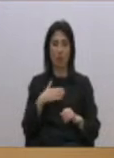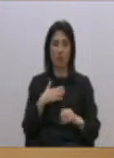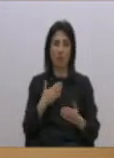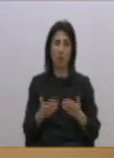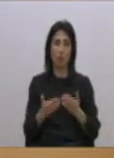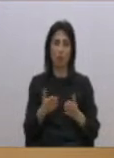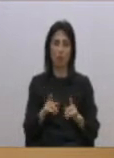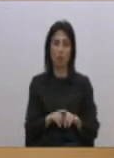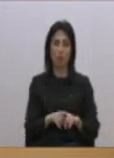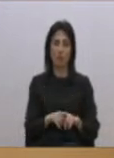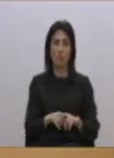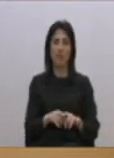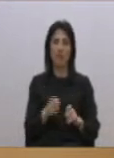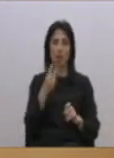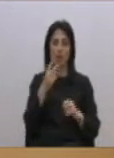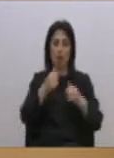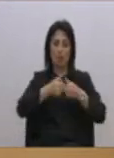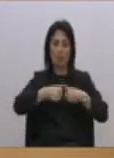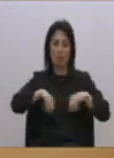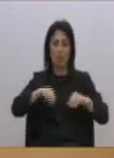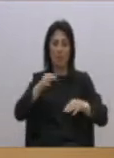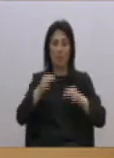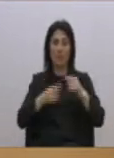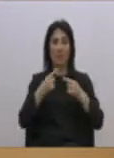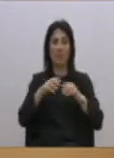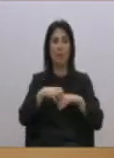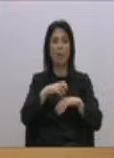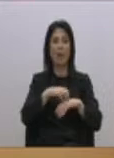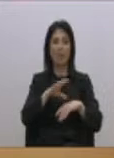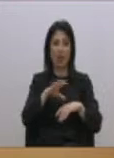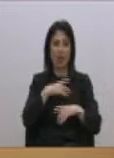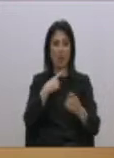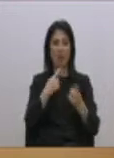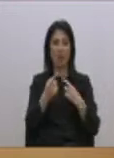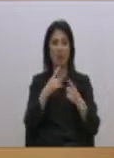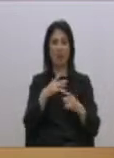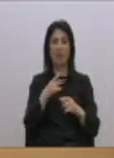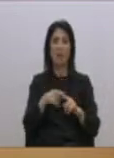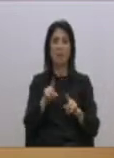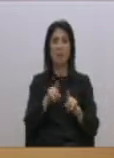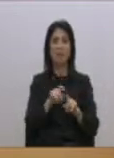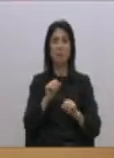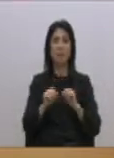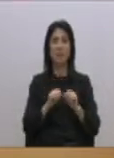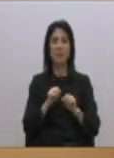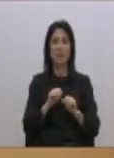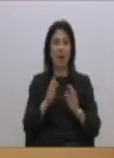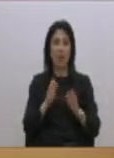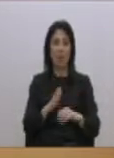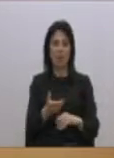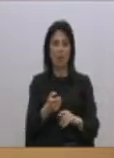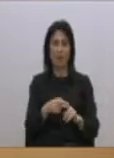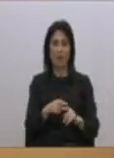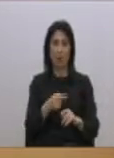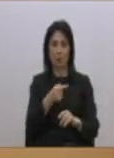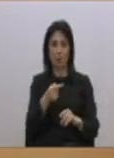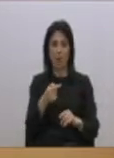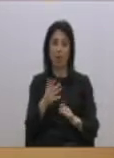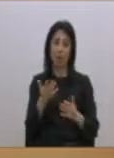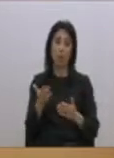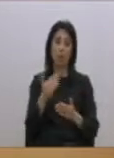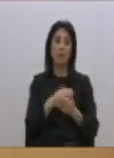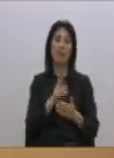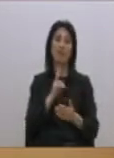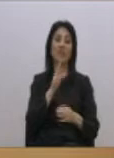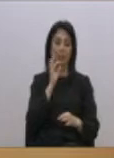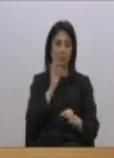dați napiți, sa giule, vi ste maze, scoa parte, tanda ce i lua copilii cu es. Ani maze, roi setim se lobe, vi ar mohta, da, mede tu aman, uar, egi mo uita, natu ne